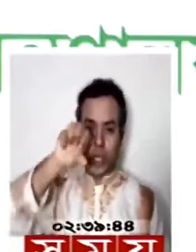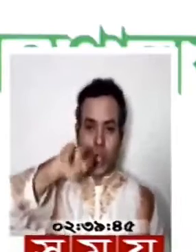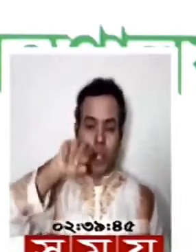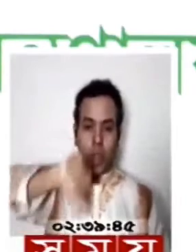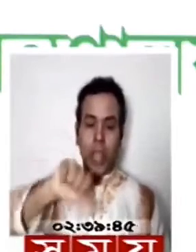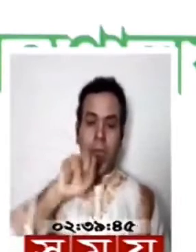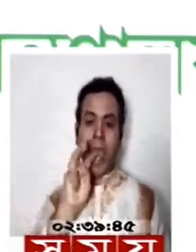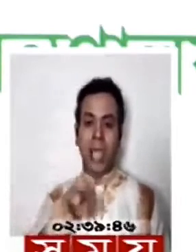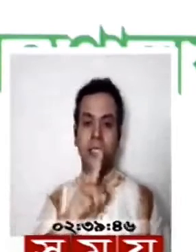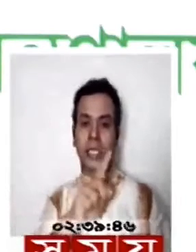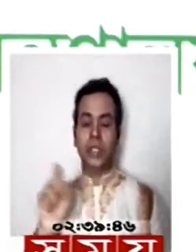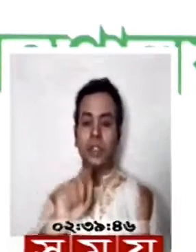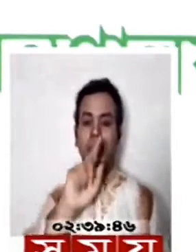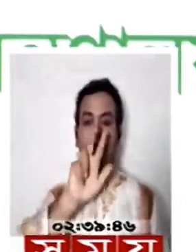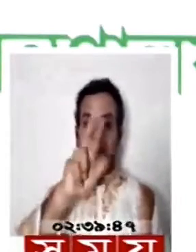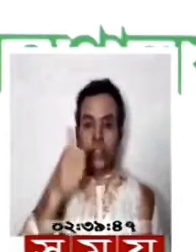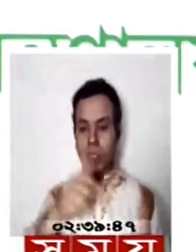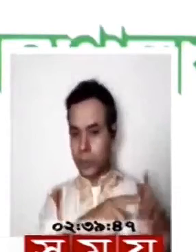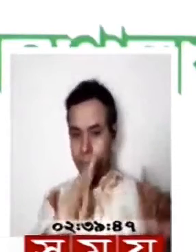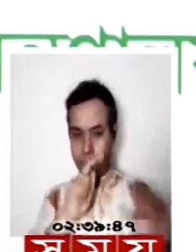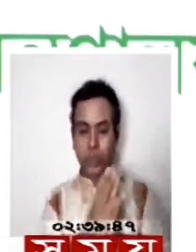ফোন রিসিভ করা হয়েছে গত 24 ঘন্টায়